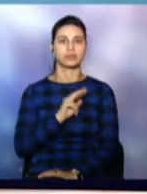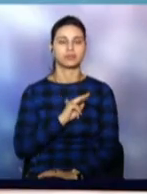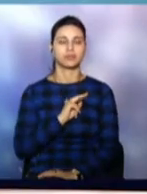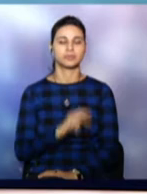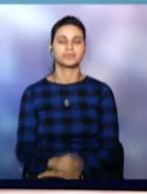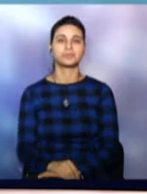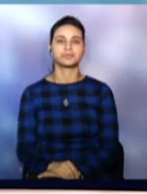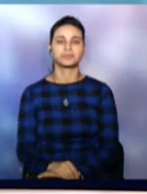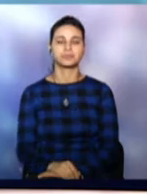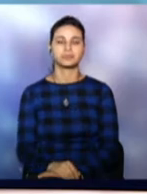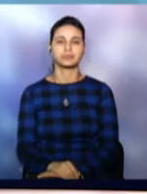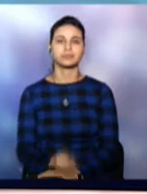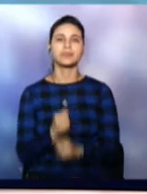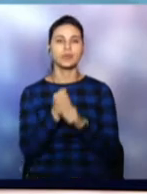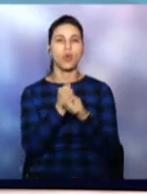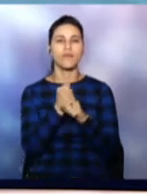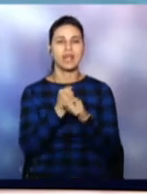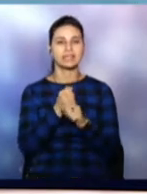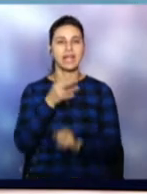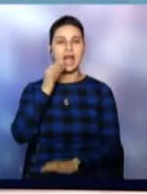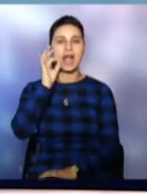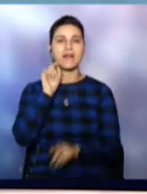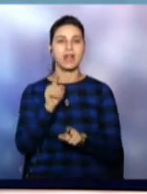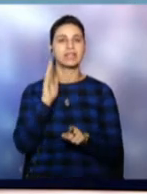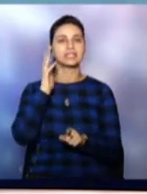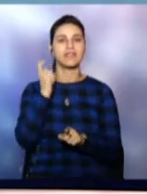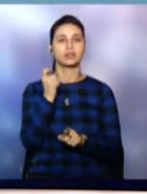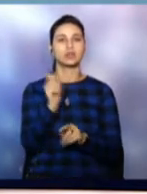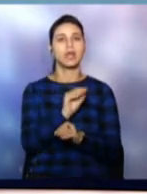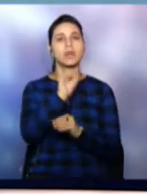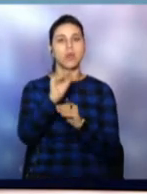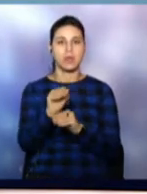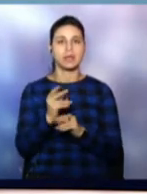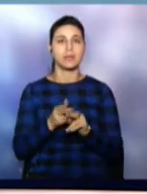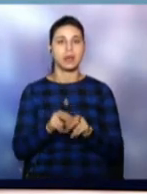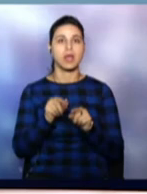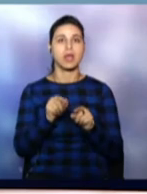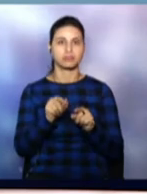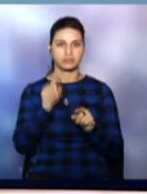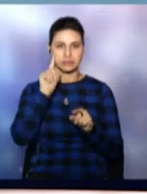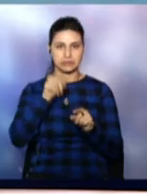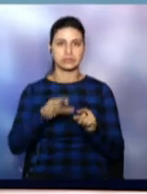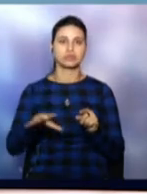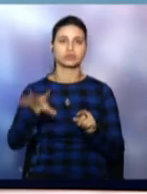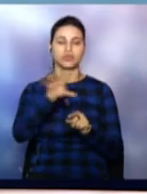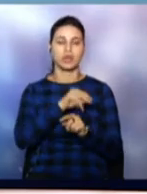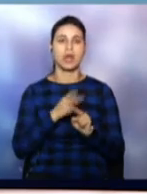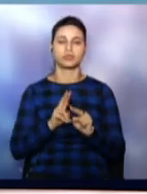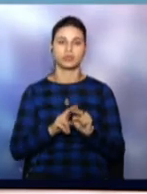ის რომ კოფეინი არტერიულ წნევას ზრდის, მაღლაწევს, ეს უმრავლესობისთვის ცნობილია,